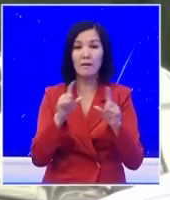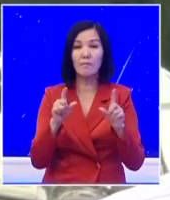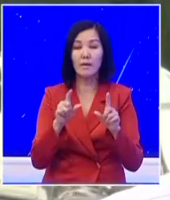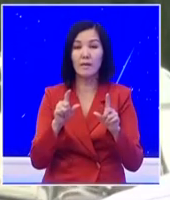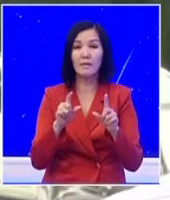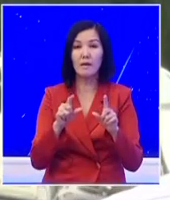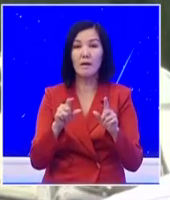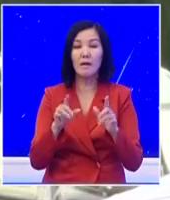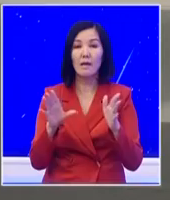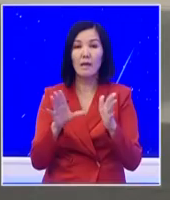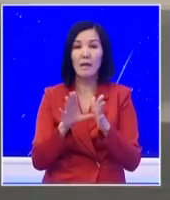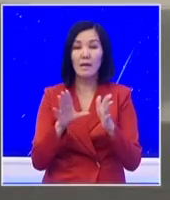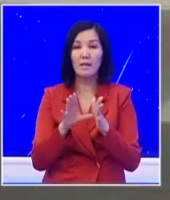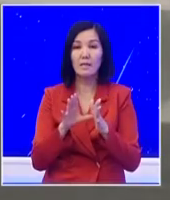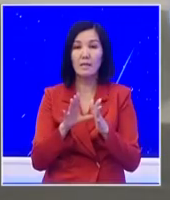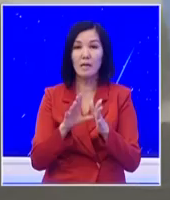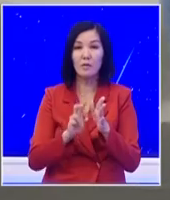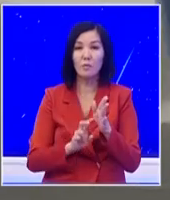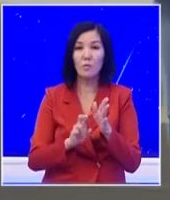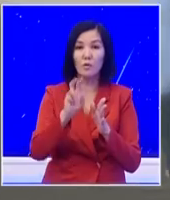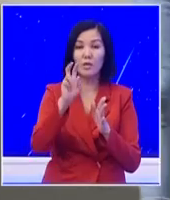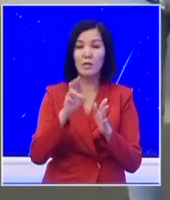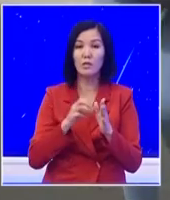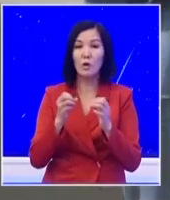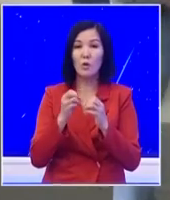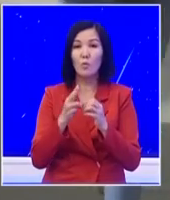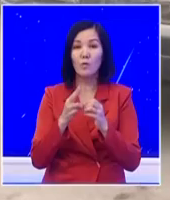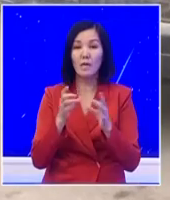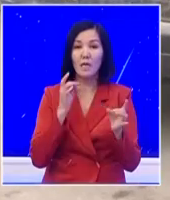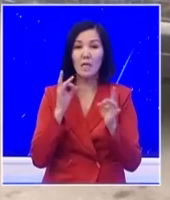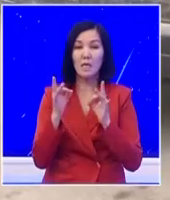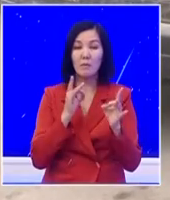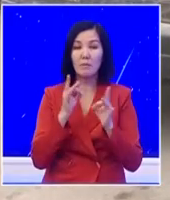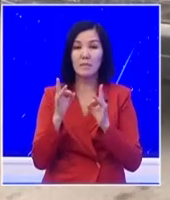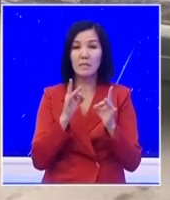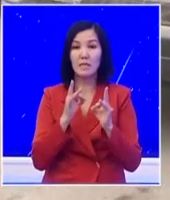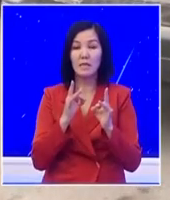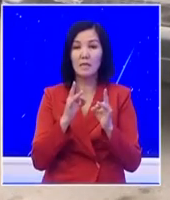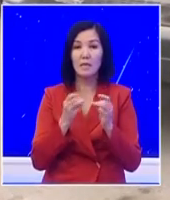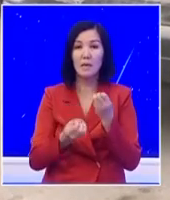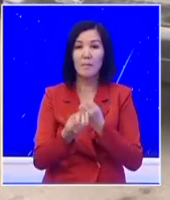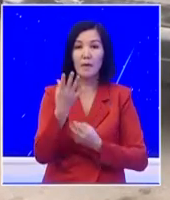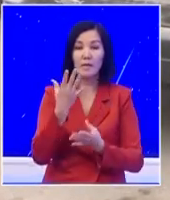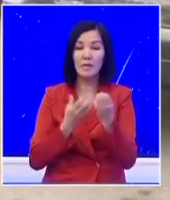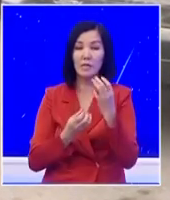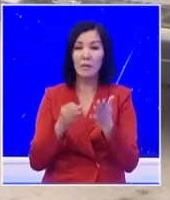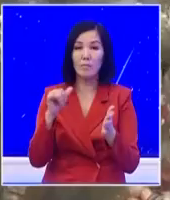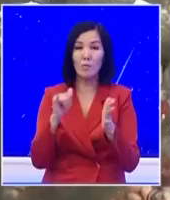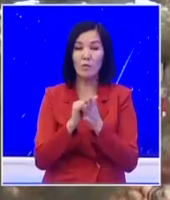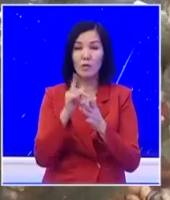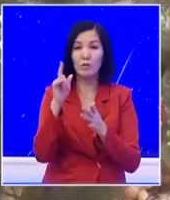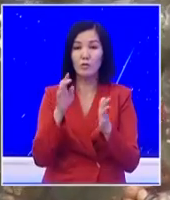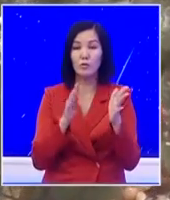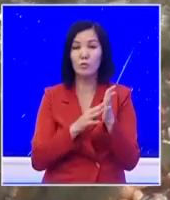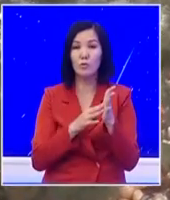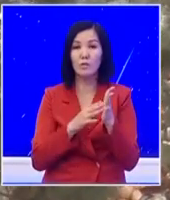арнайы электрокөтергіш. Зағип жандарға арналған 12 дыбыстық сигналды бағдаршам орнатылды. 109 автотұраққа